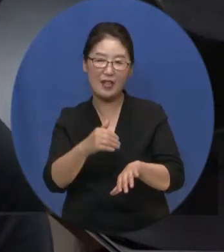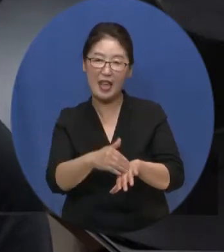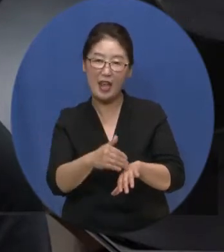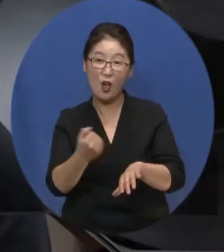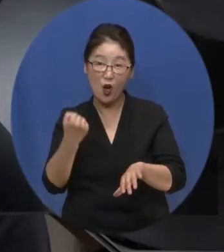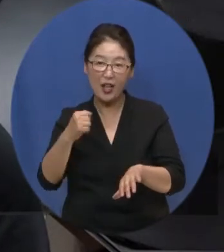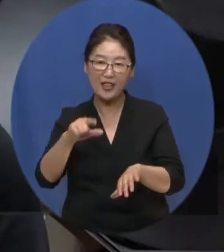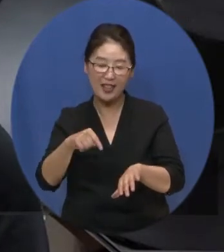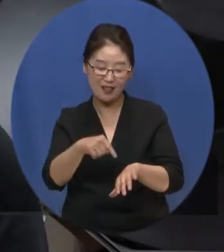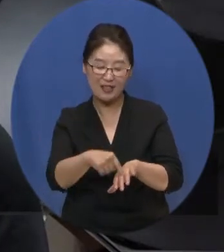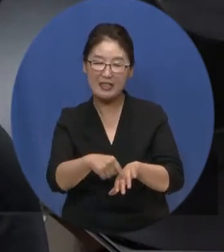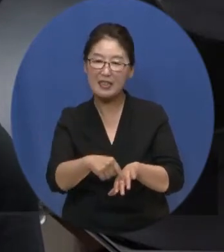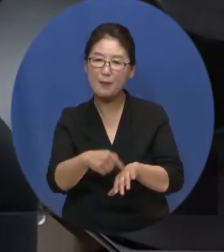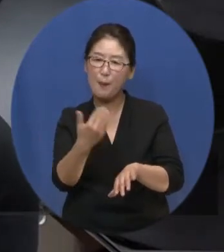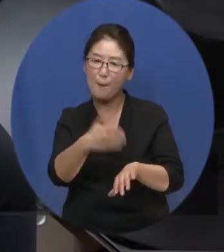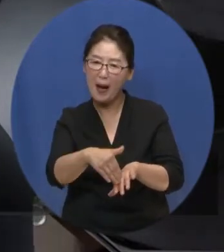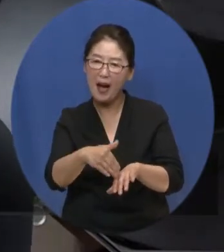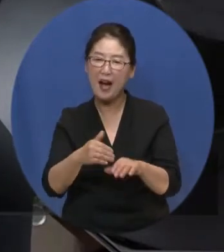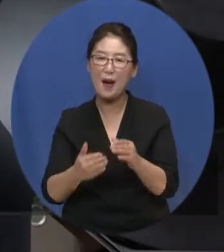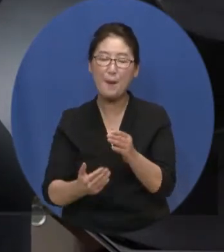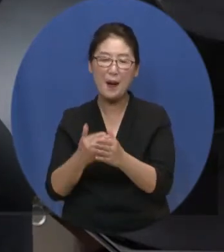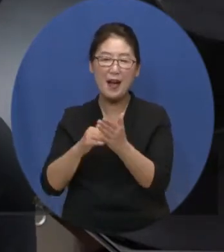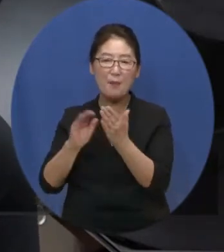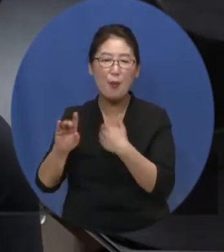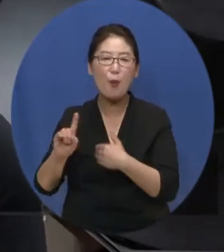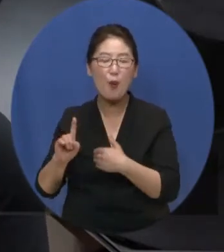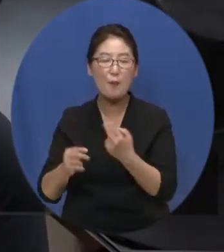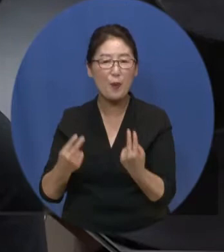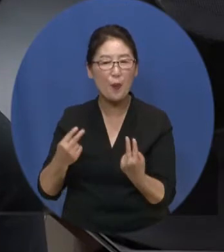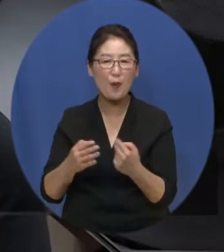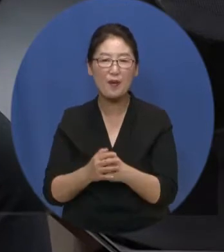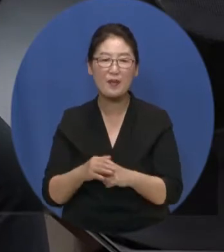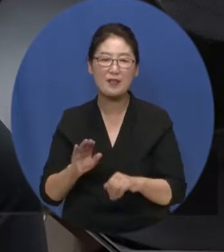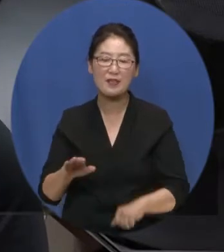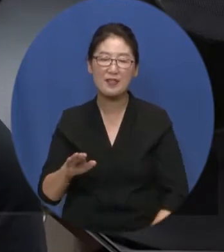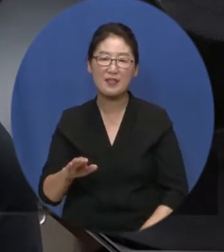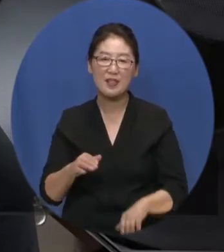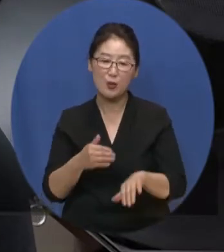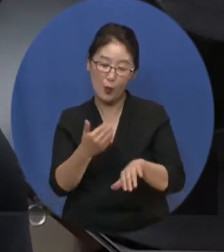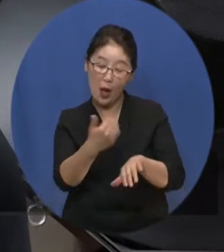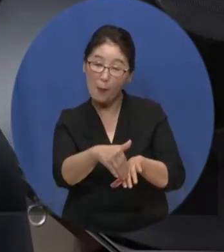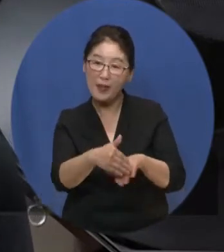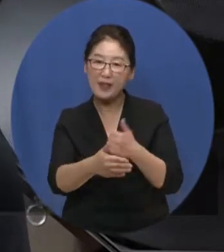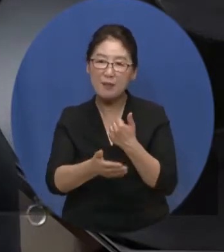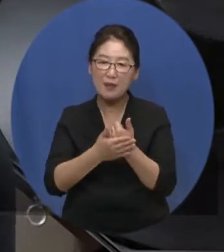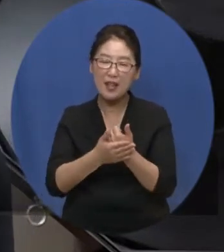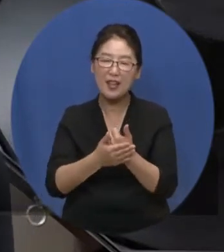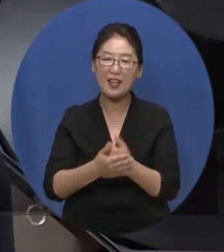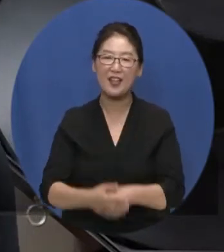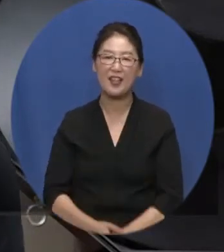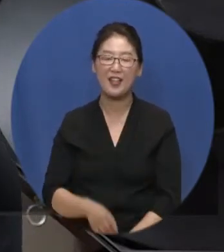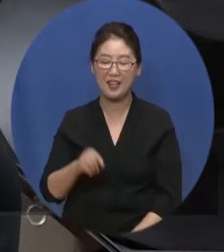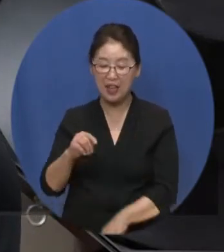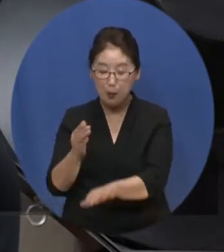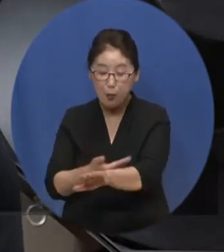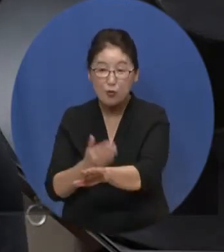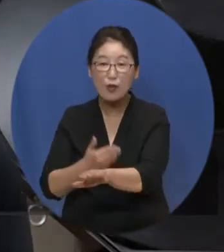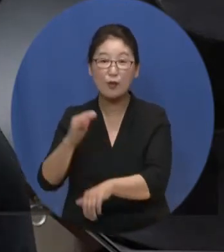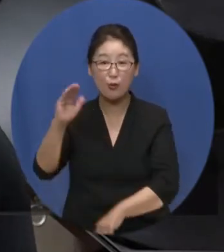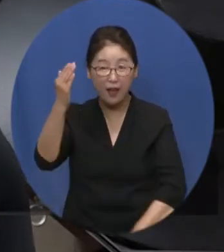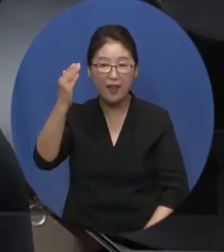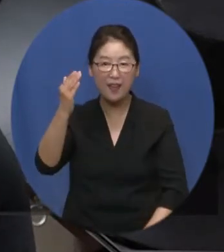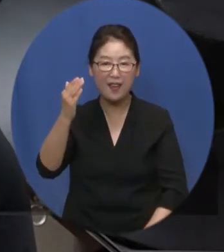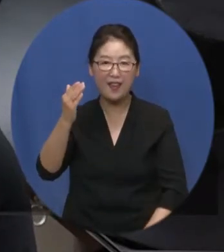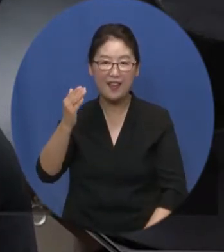이제 어떻게 보면 이제 더 9gb 더 쎄 진 거죠 예 이게 없으면서 없어져서 이걸 배우기 시작하니까 이제 더